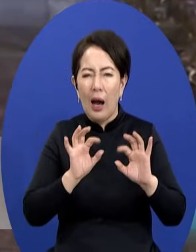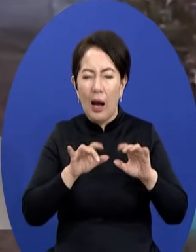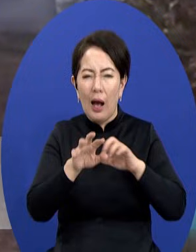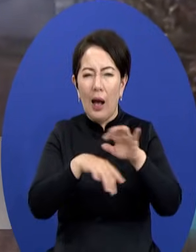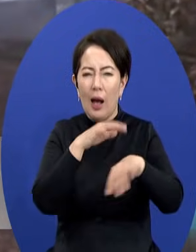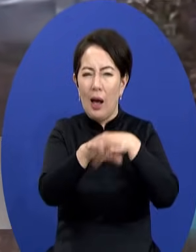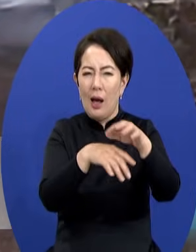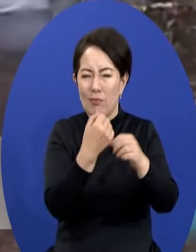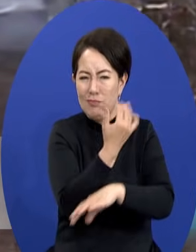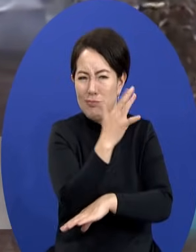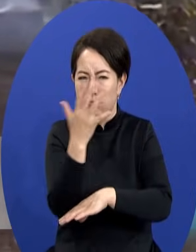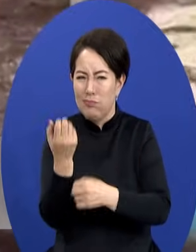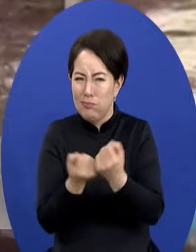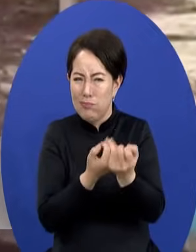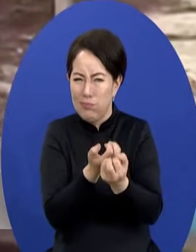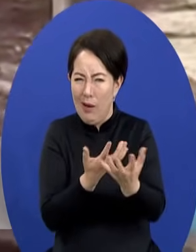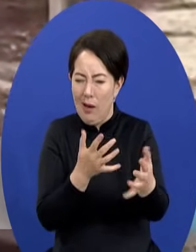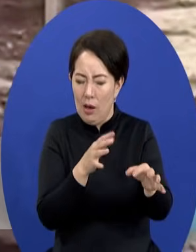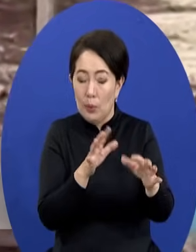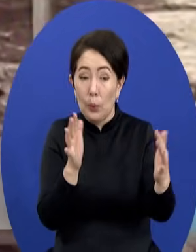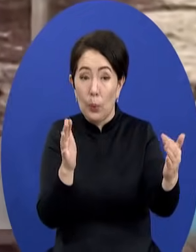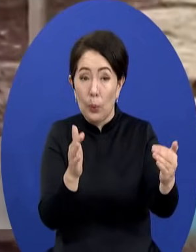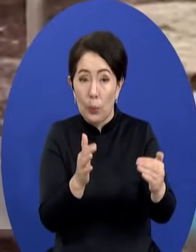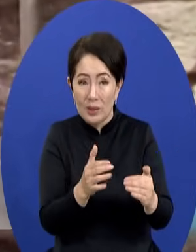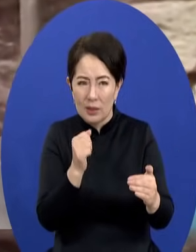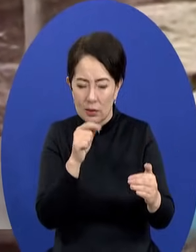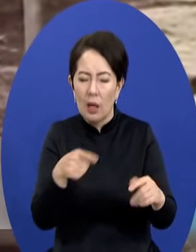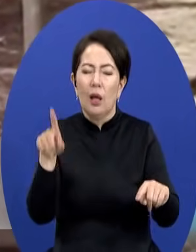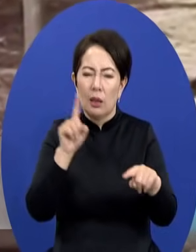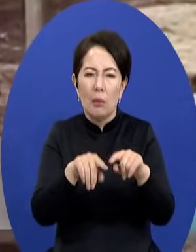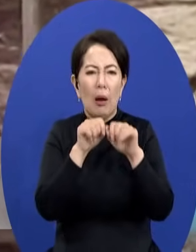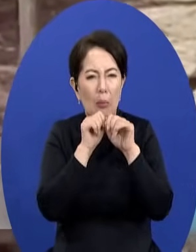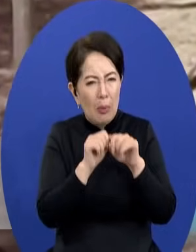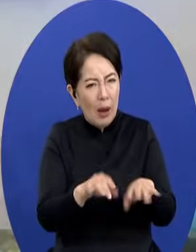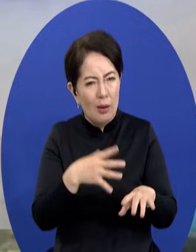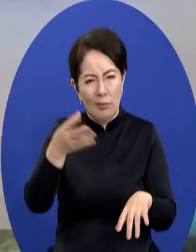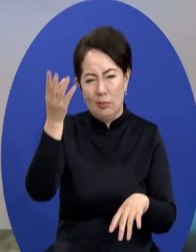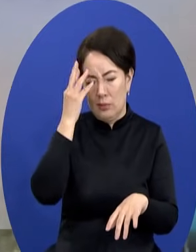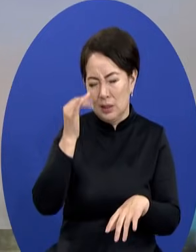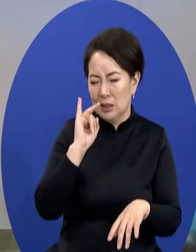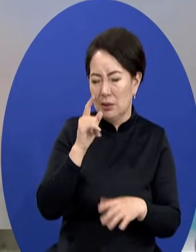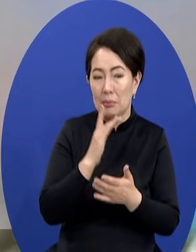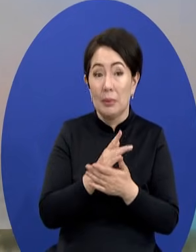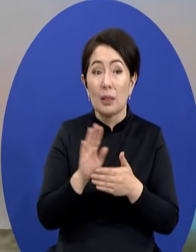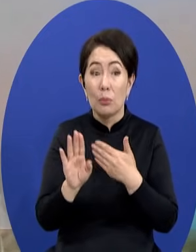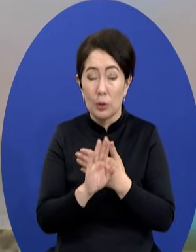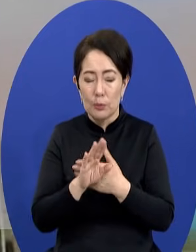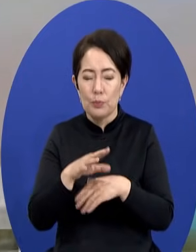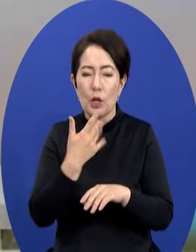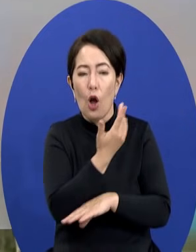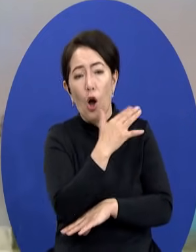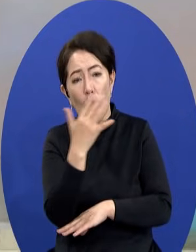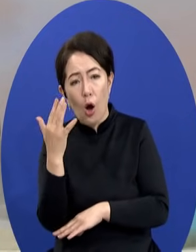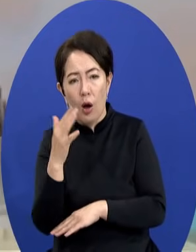гэдгээ Киприйн албаныхан хэлж байгаа маа. Гэхдээ гал төмөр дахин тархах эрсдэл өндөр гэж сэрэмжлүүлж байна. Ойхэр